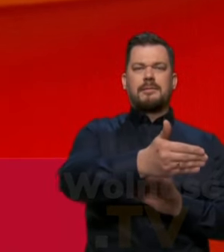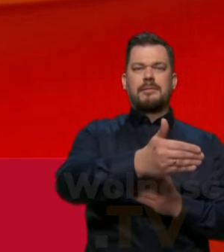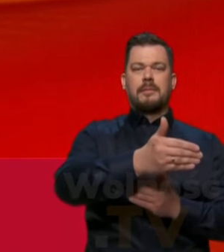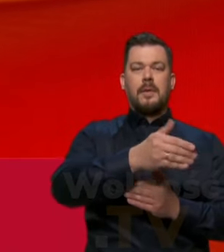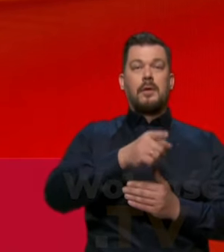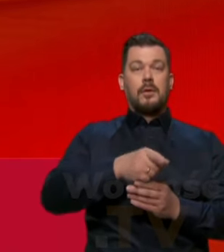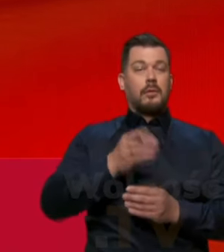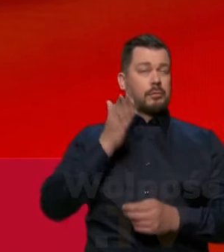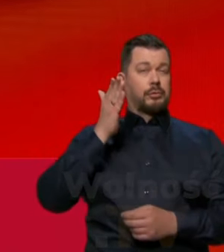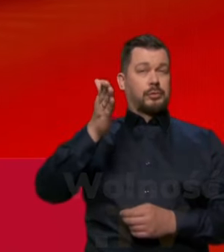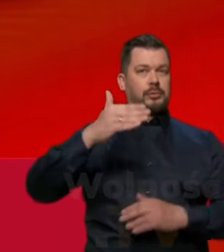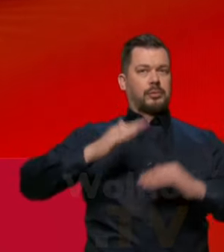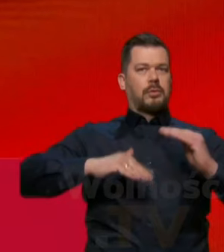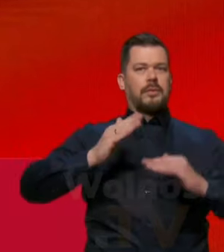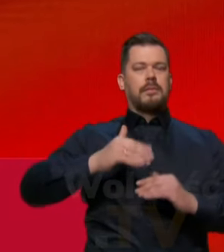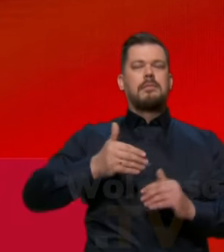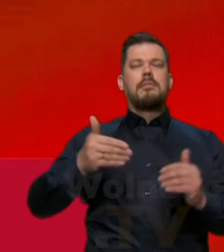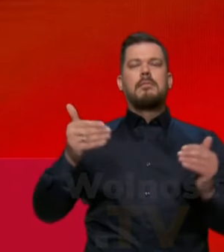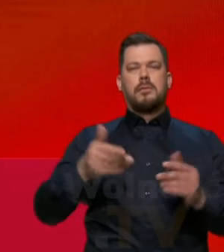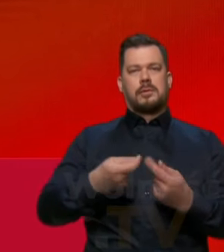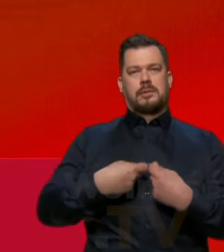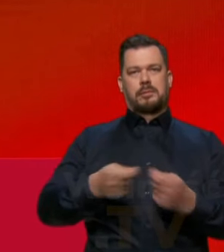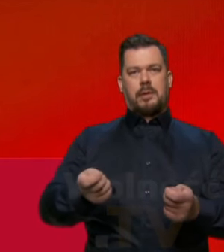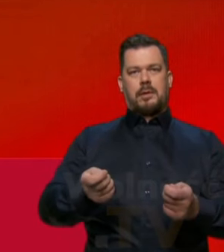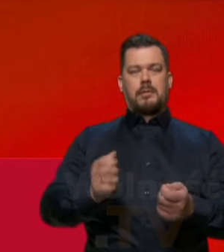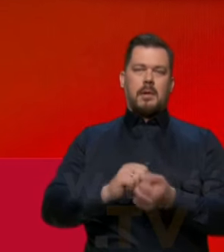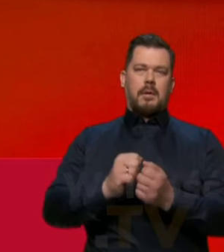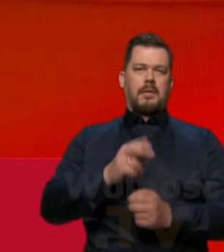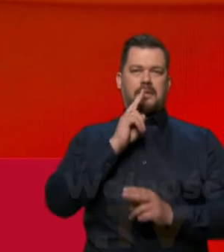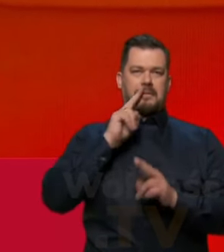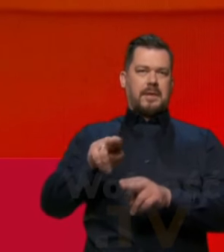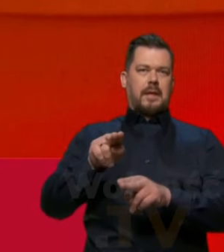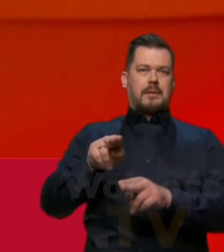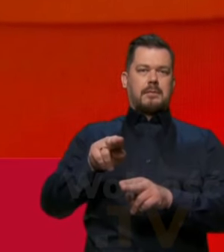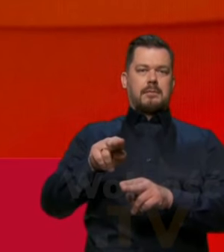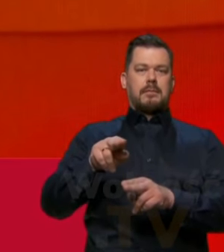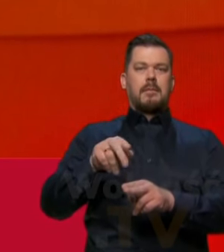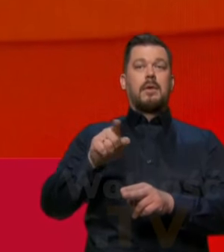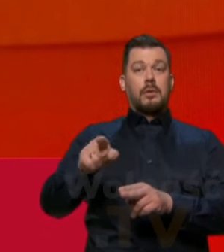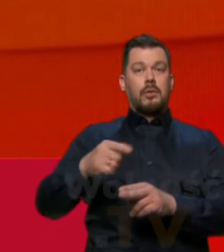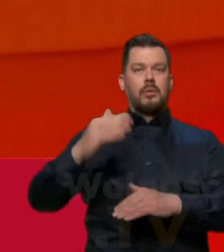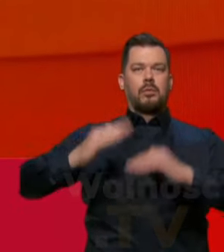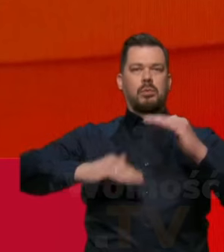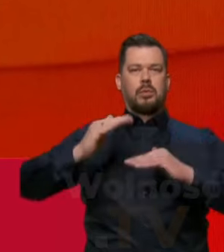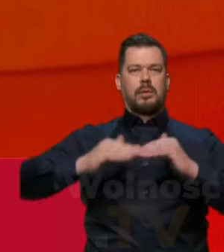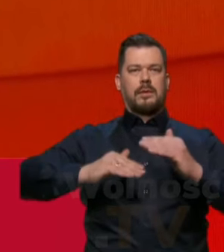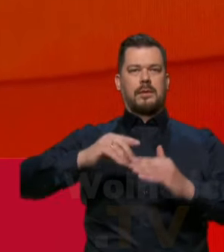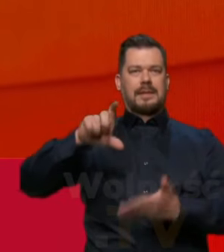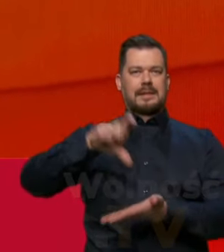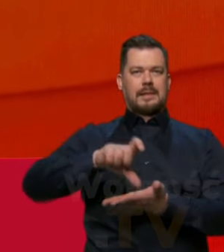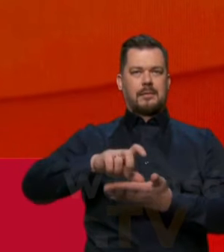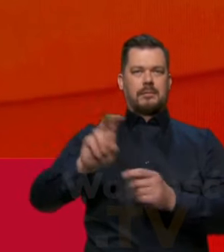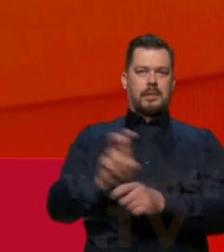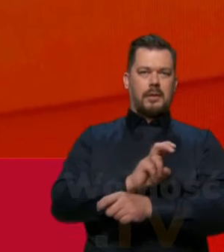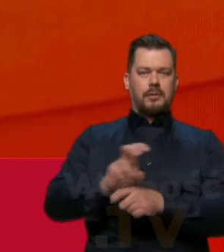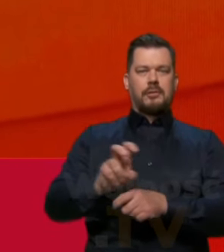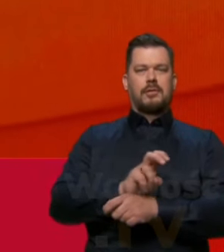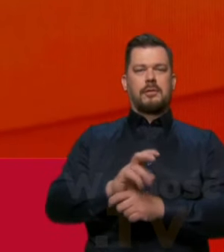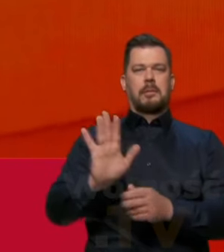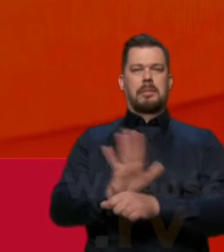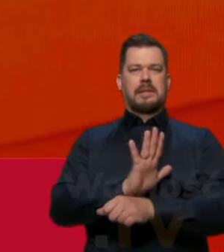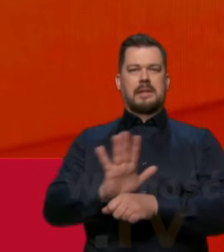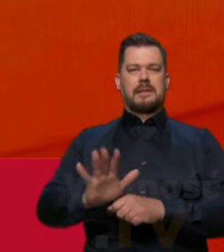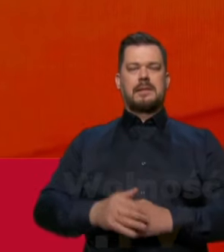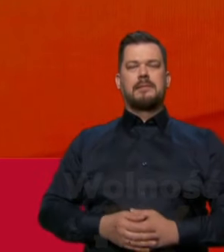to przyszłe lotnisko, można sprzedać bądź wydzierżawić, budując tam właśnie centrum technologiczne i centrum